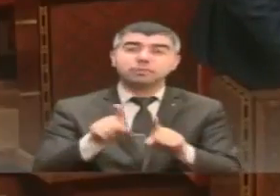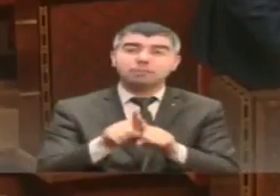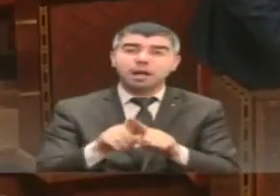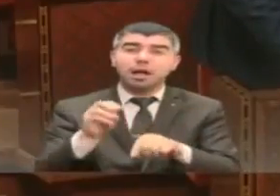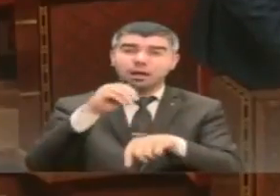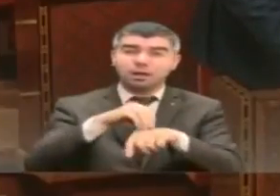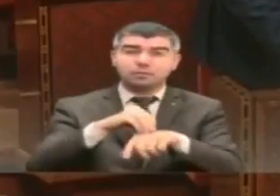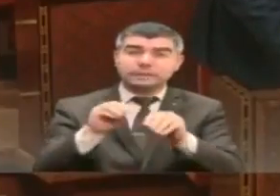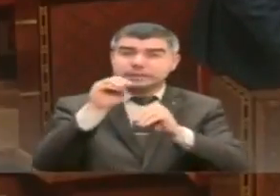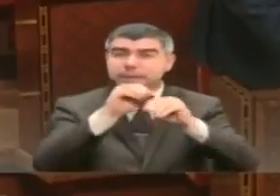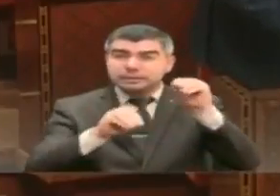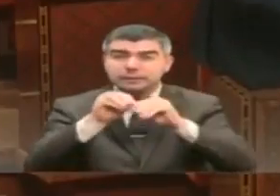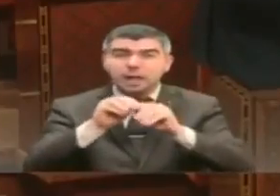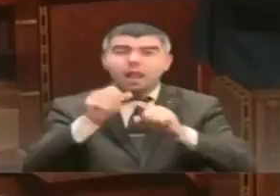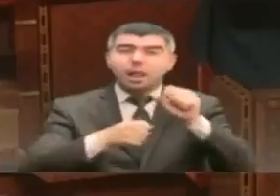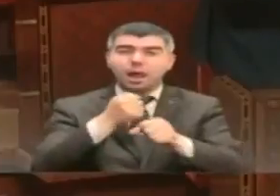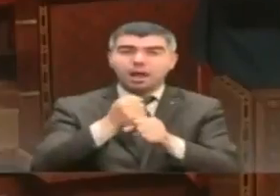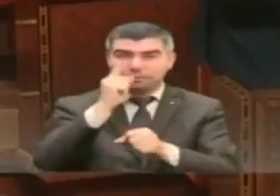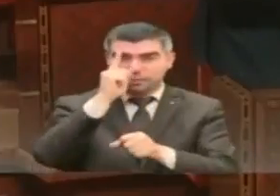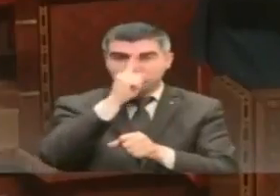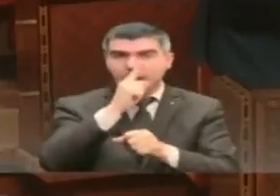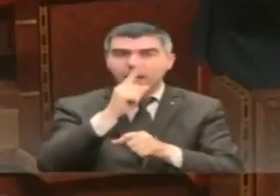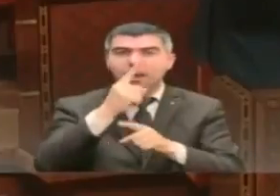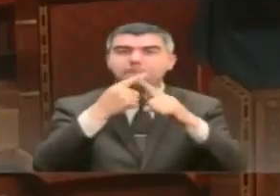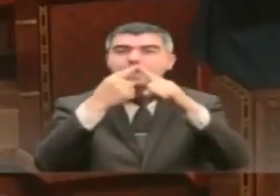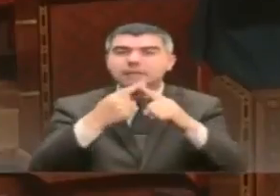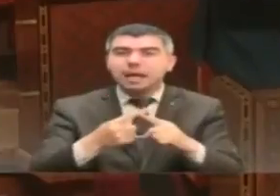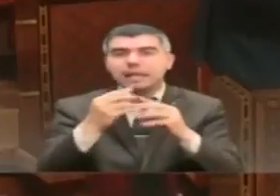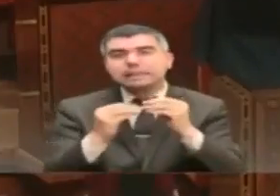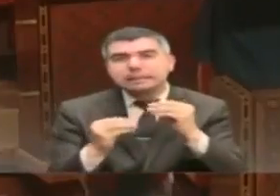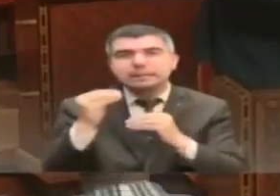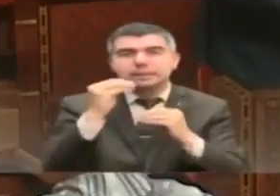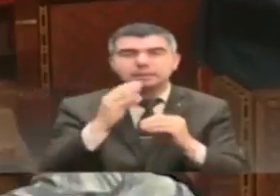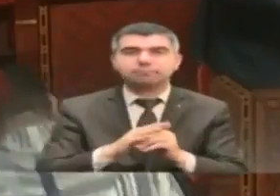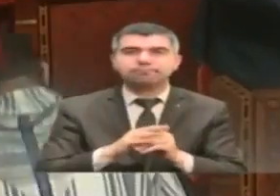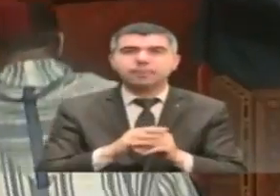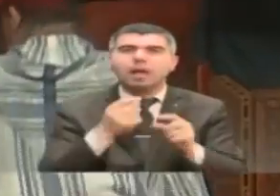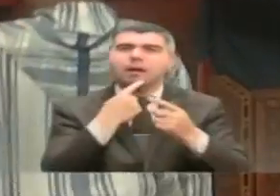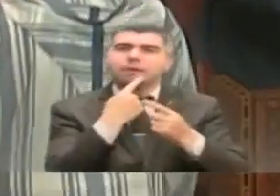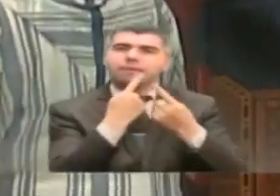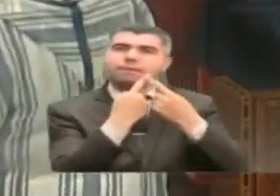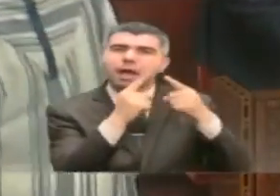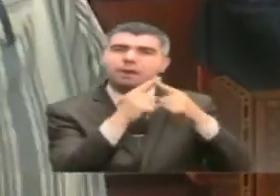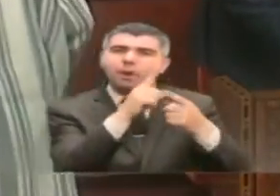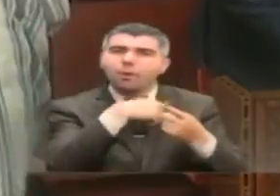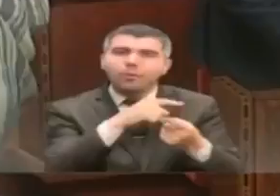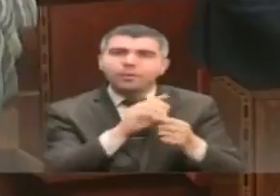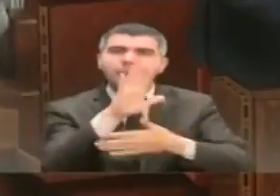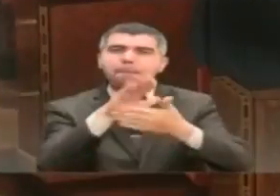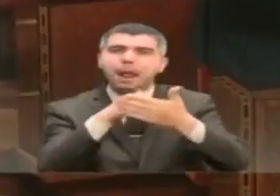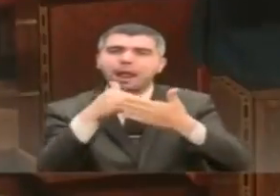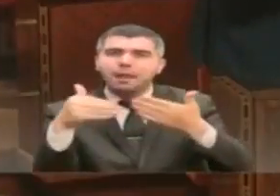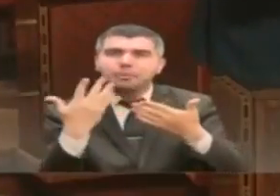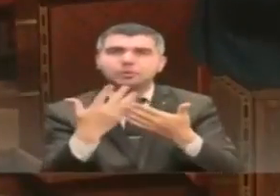السنوات المقبلة. بطبيعة الحال دار واحد المجموعة ديال البرامج فيما يتعلق بالطرق